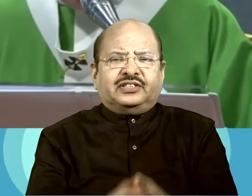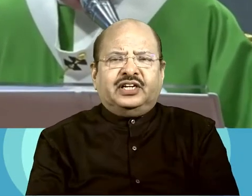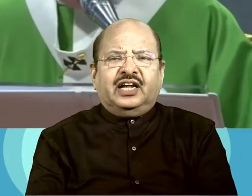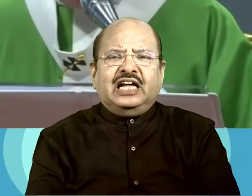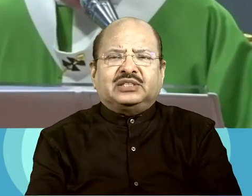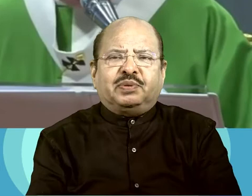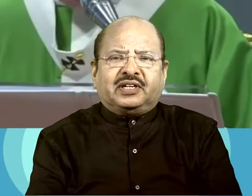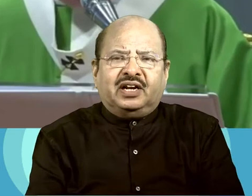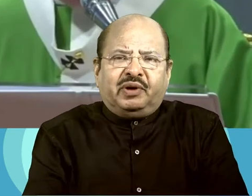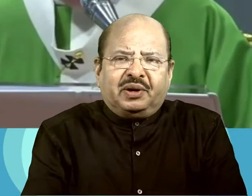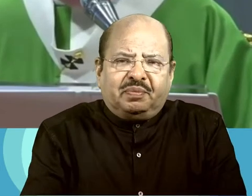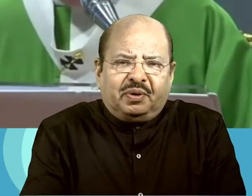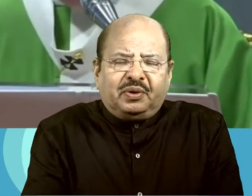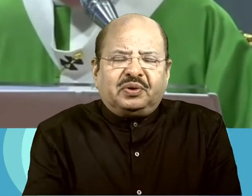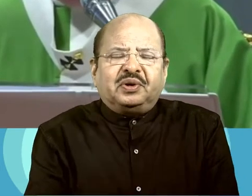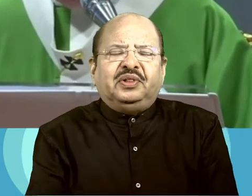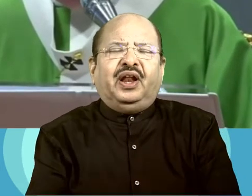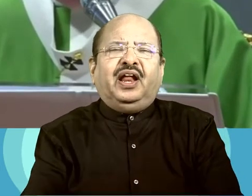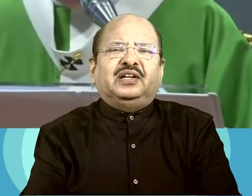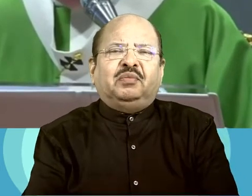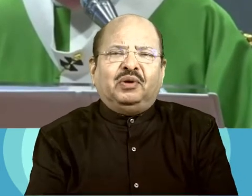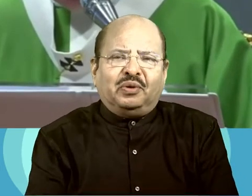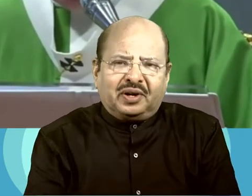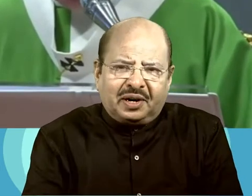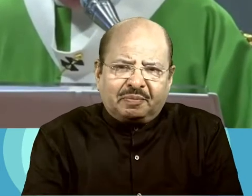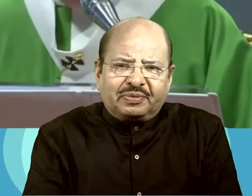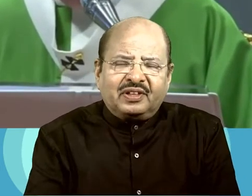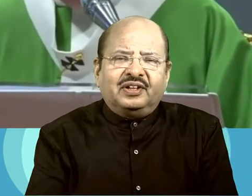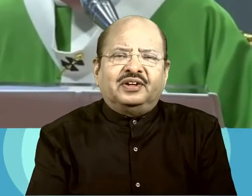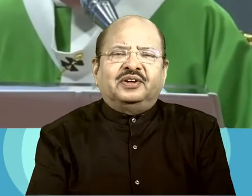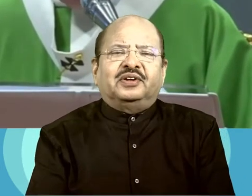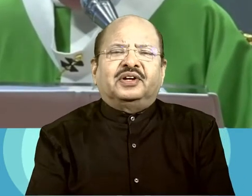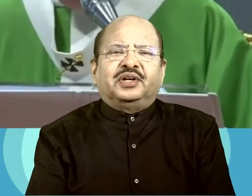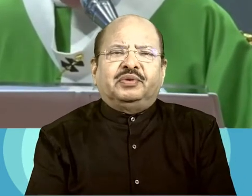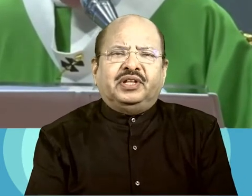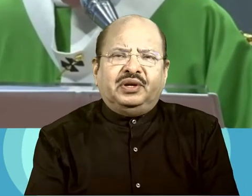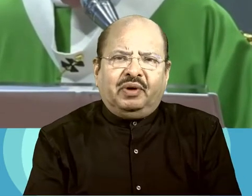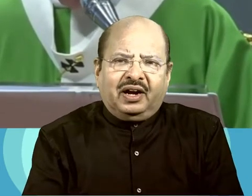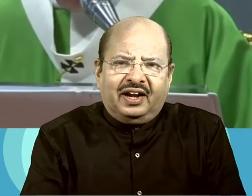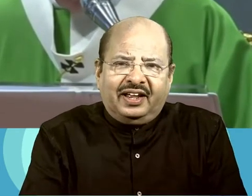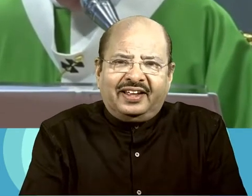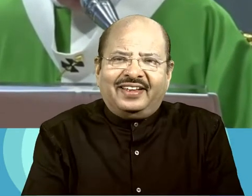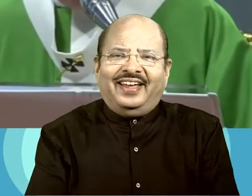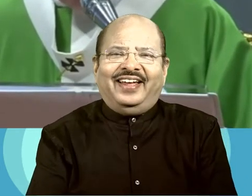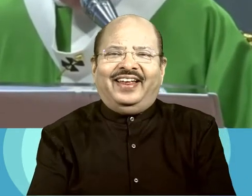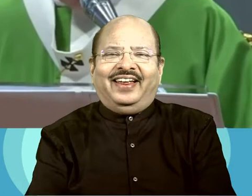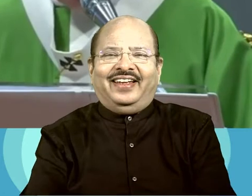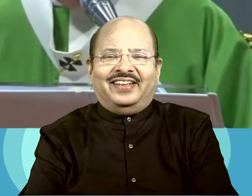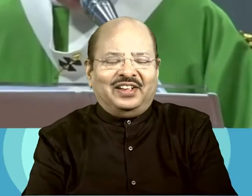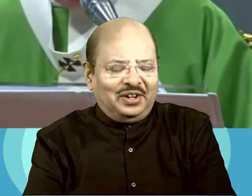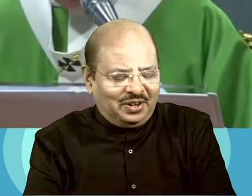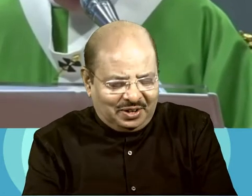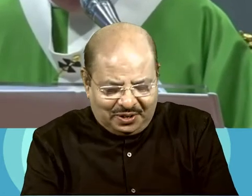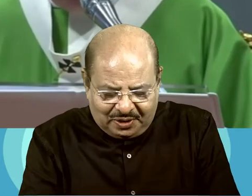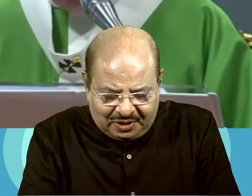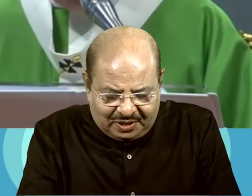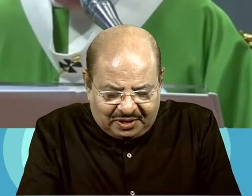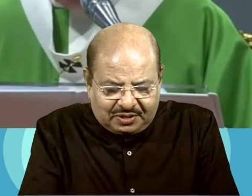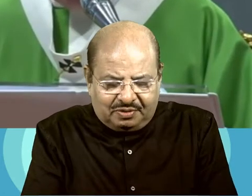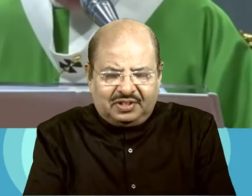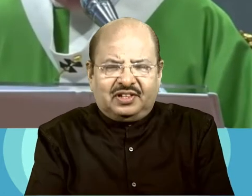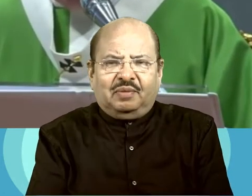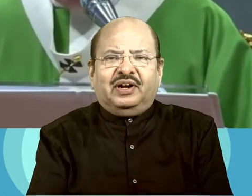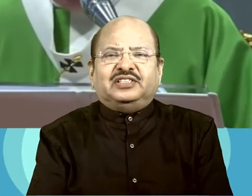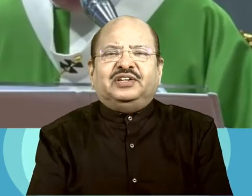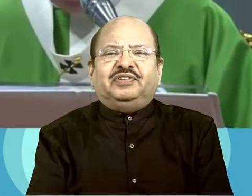ആ പ്രാക്ടിക്കൽ ആസ്പെക്റ്റിൽ വരുമ്പോൾ ഇതെല്ലാം നമ്മൾ ഓർക്കണം. യുവതി യുവാക്കളെ,